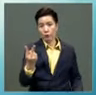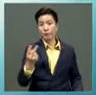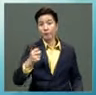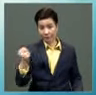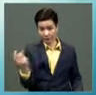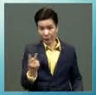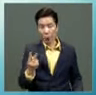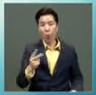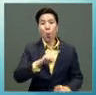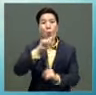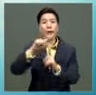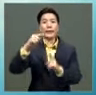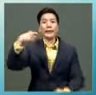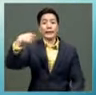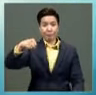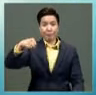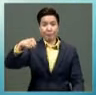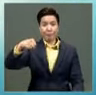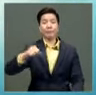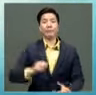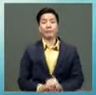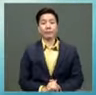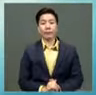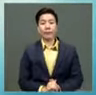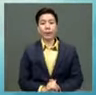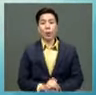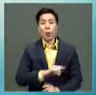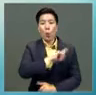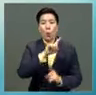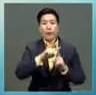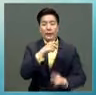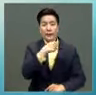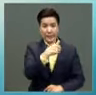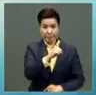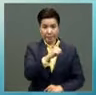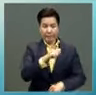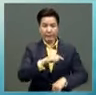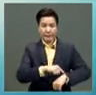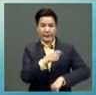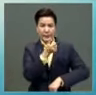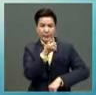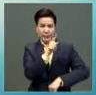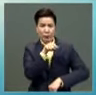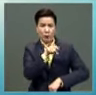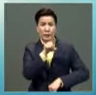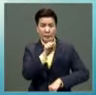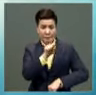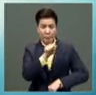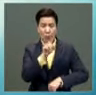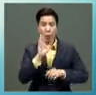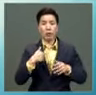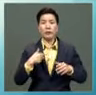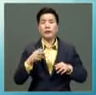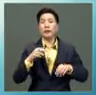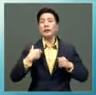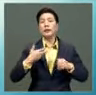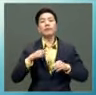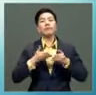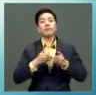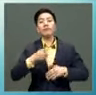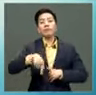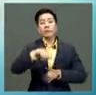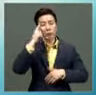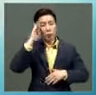ะครับของวันที่10กรกฎาคมวันที่10กรกฎาคมเวลา11นาฬิกา20นาทีลูกเรือจำนวนหนึ่งก็เ